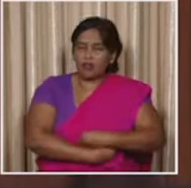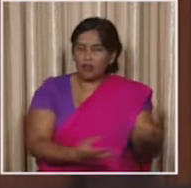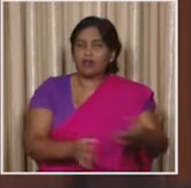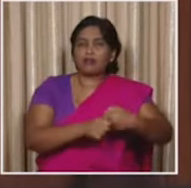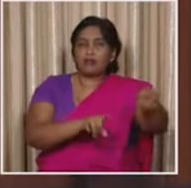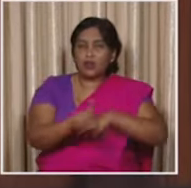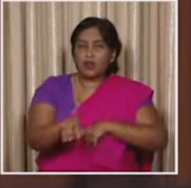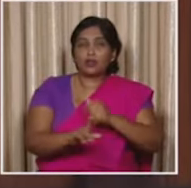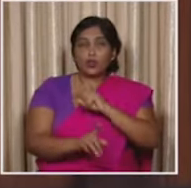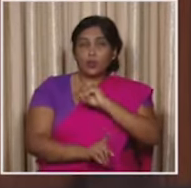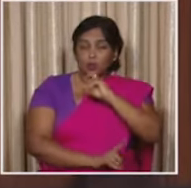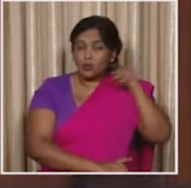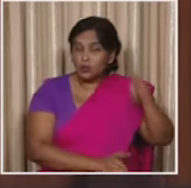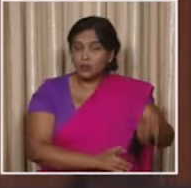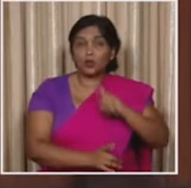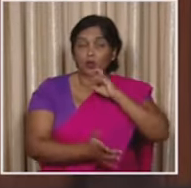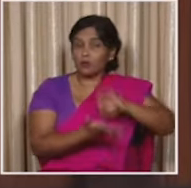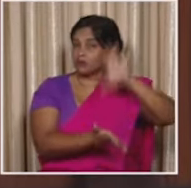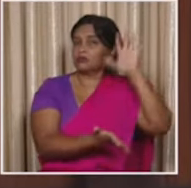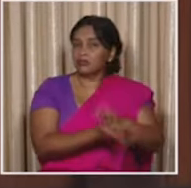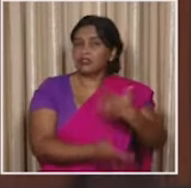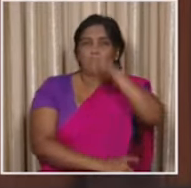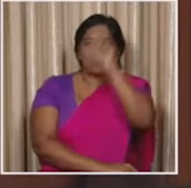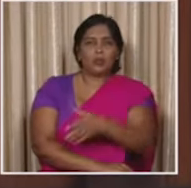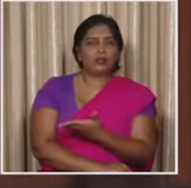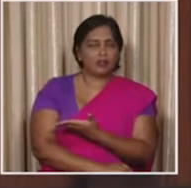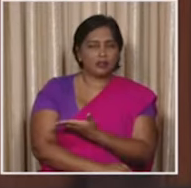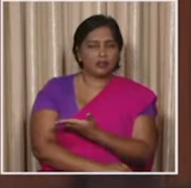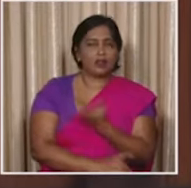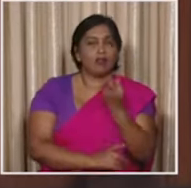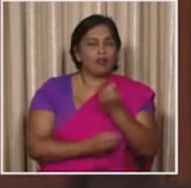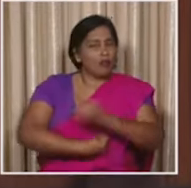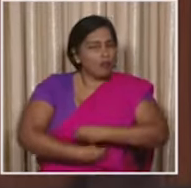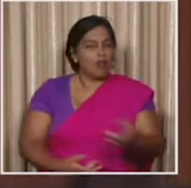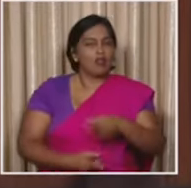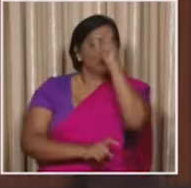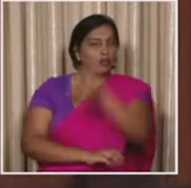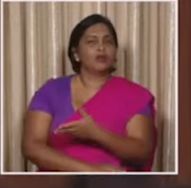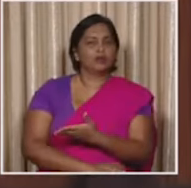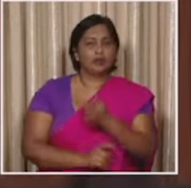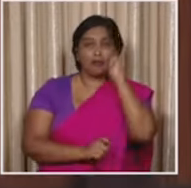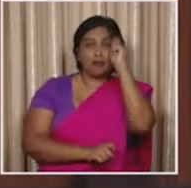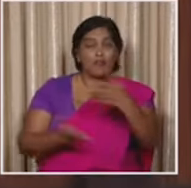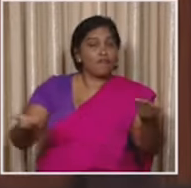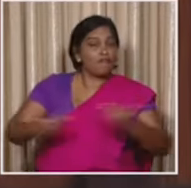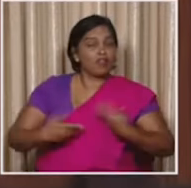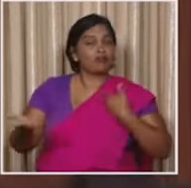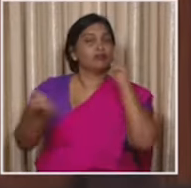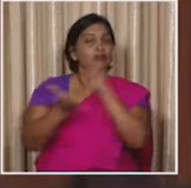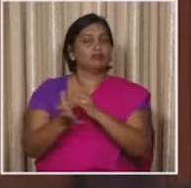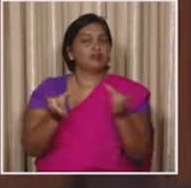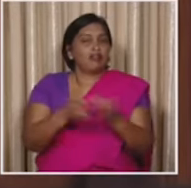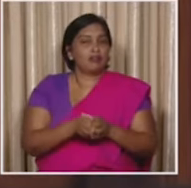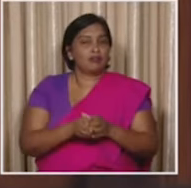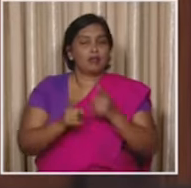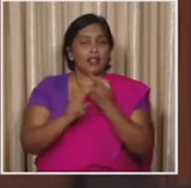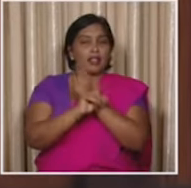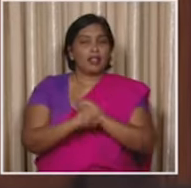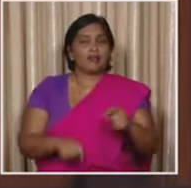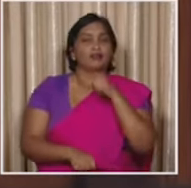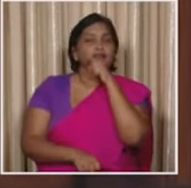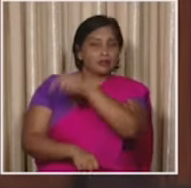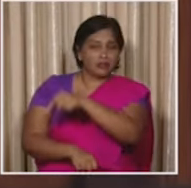Kilera, Nithian Kulu, Nadutin Duaka Putkalik, Arthika Gathake, Megathaka, Piligan Yano, Kandayama,